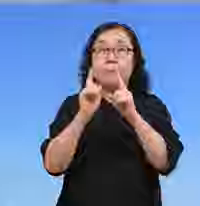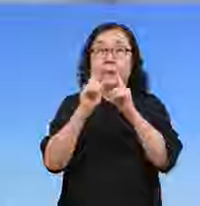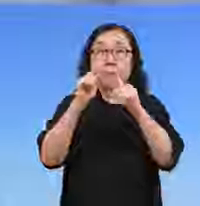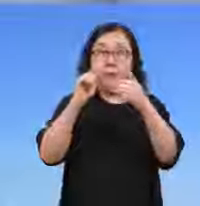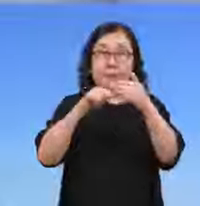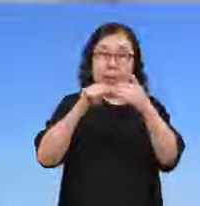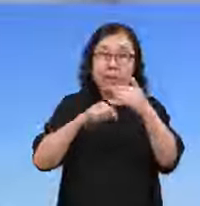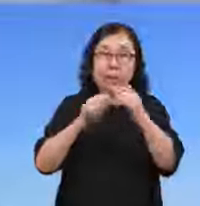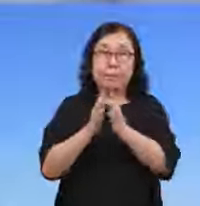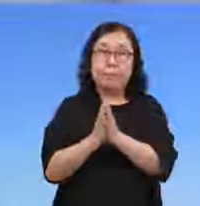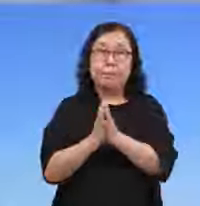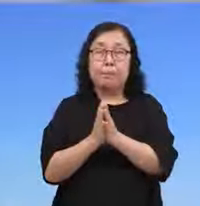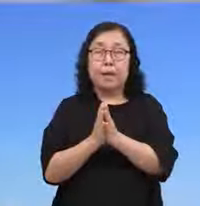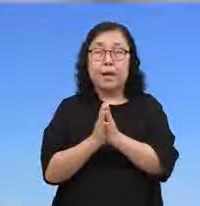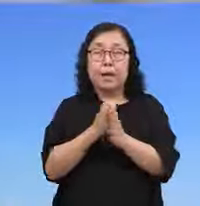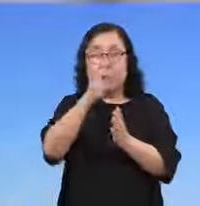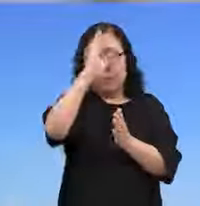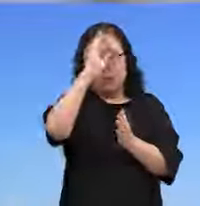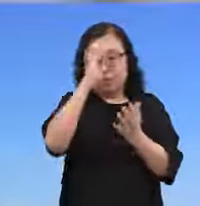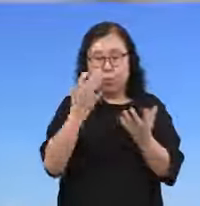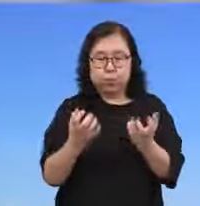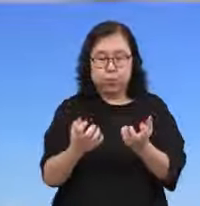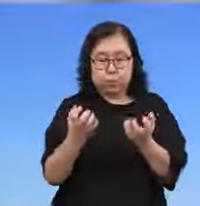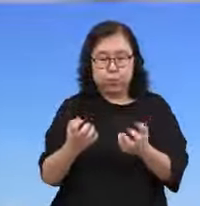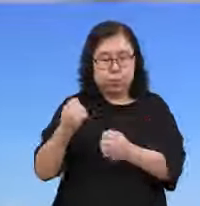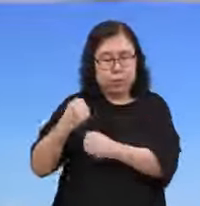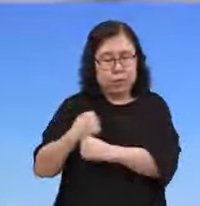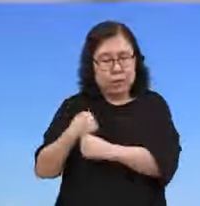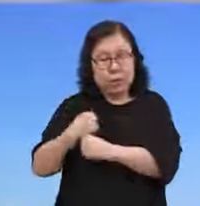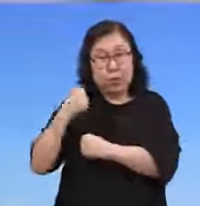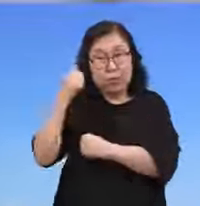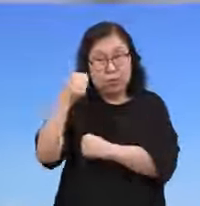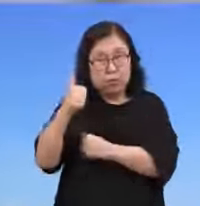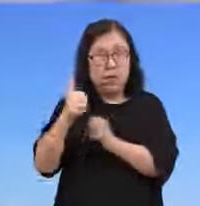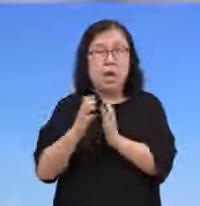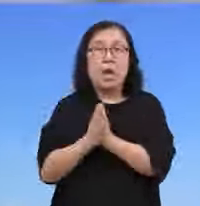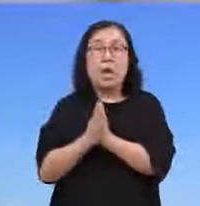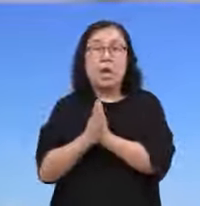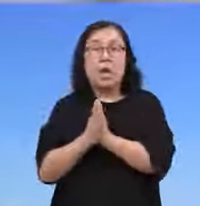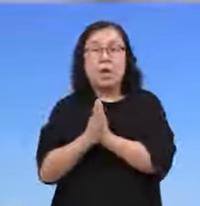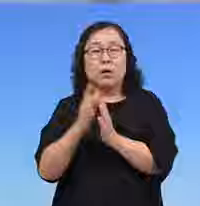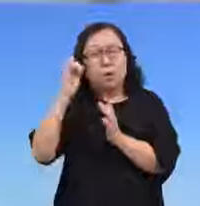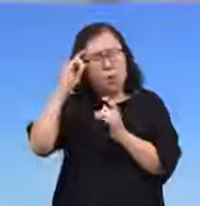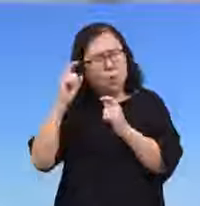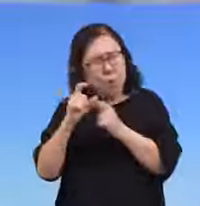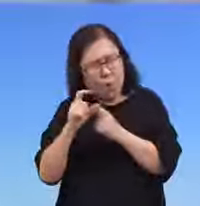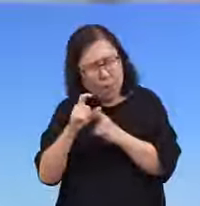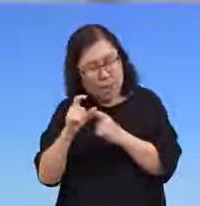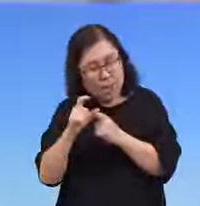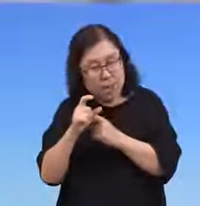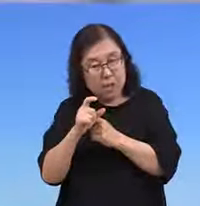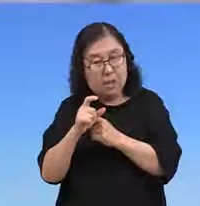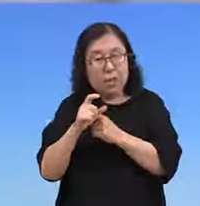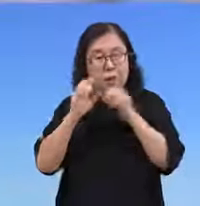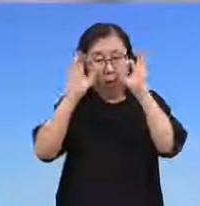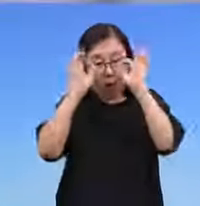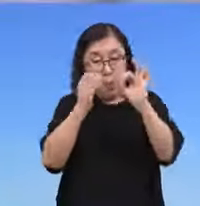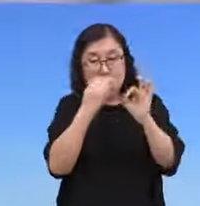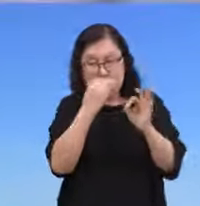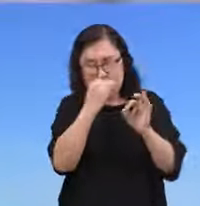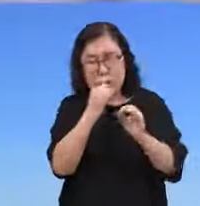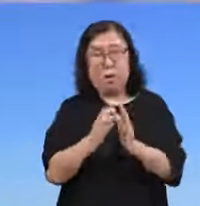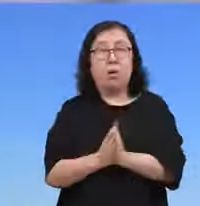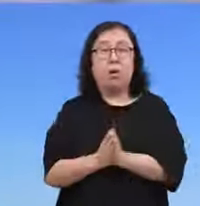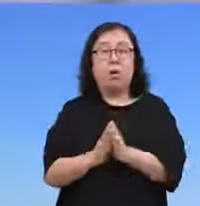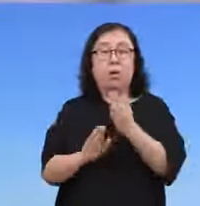저는 이 말씀 속에서 나아만 장군의 고뇌를 엿볼 수 있다고 생각하는데요, 누가 자기를 크고 존귀한 자라고